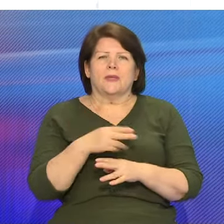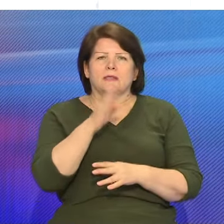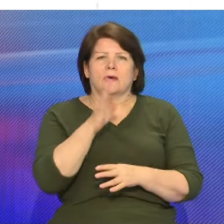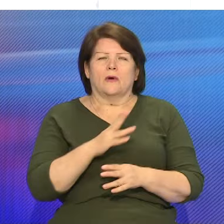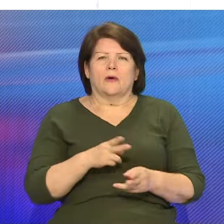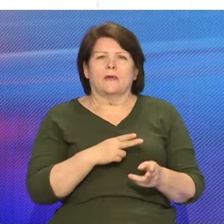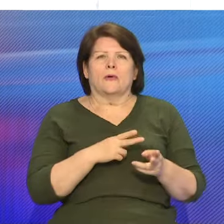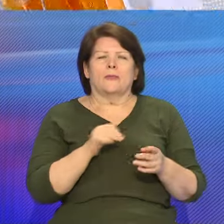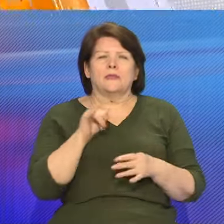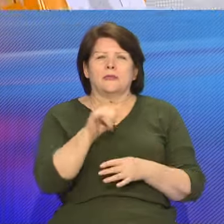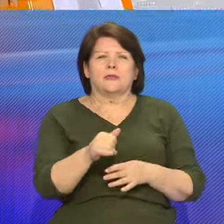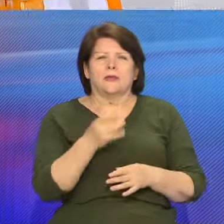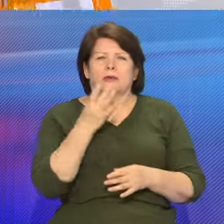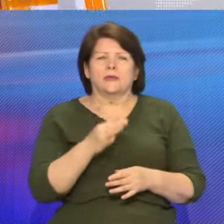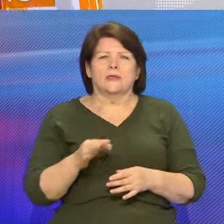у абласны цэнтр.